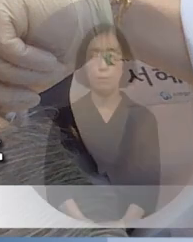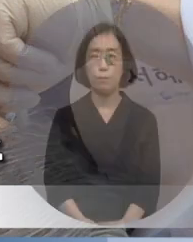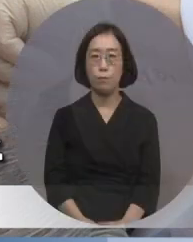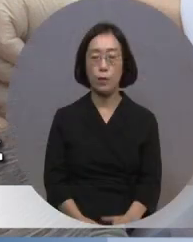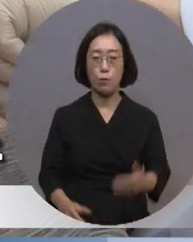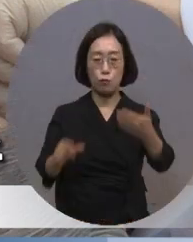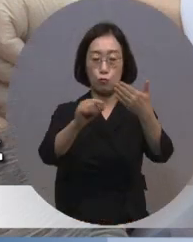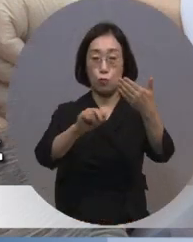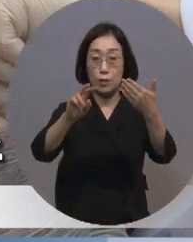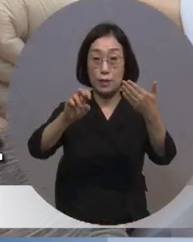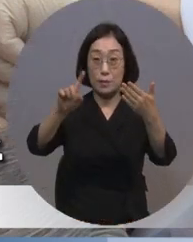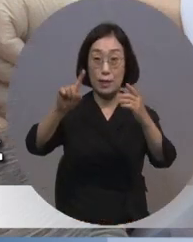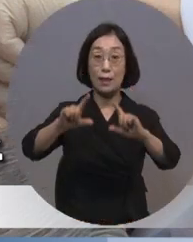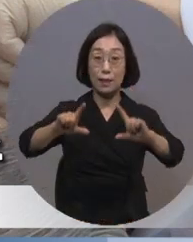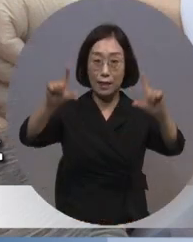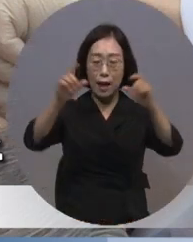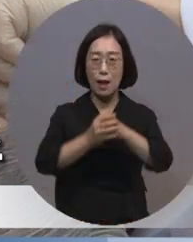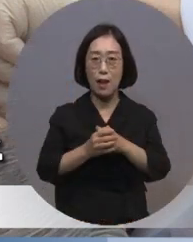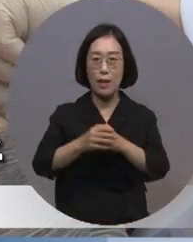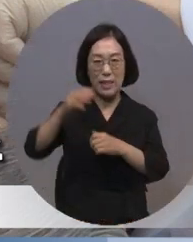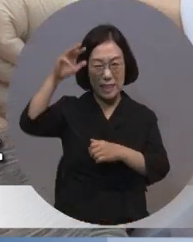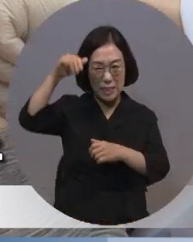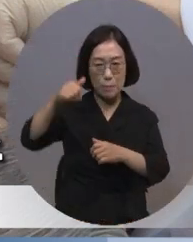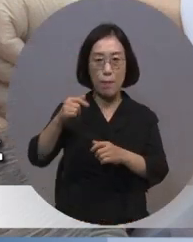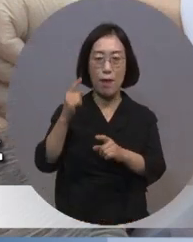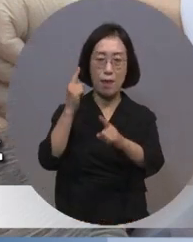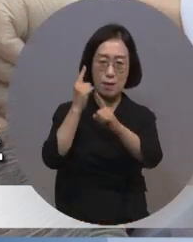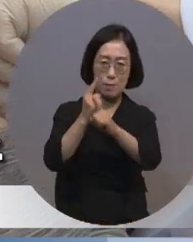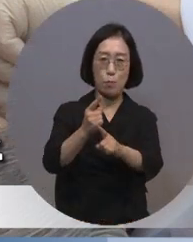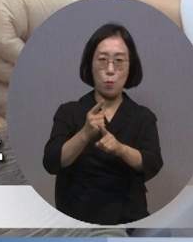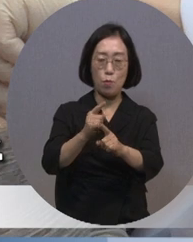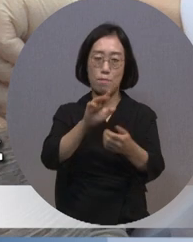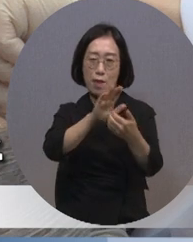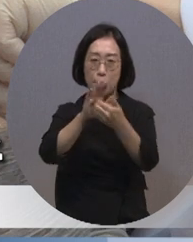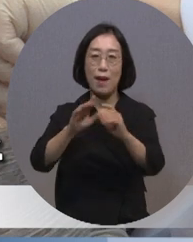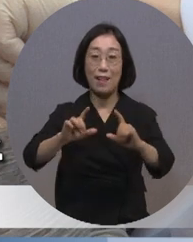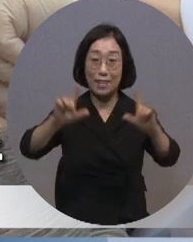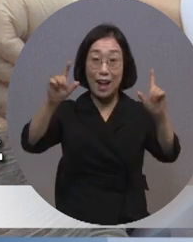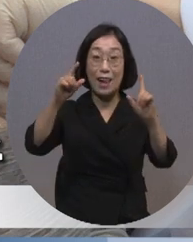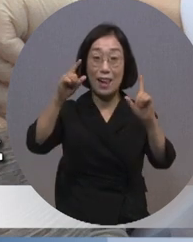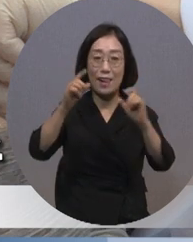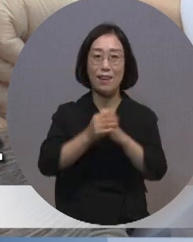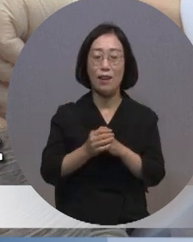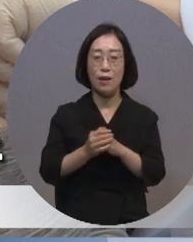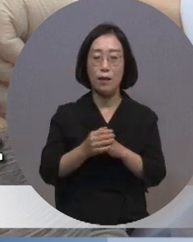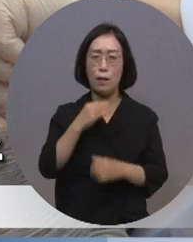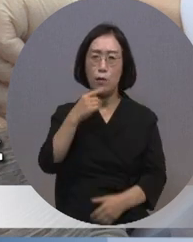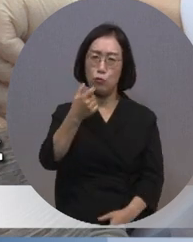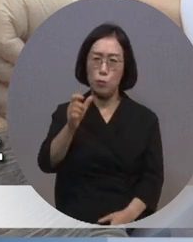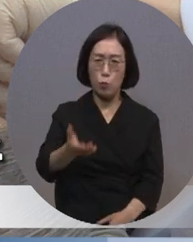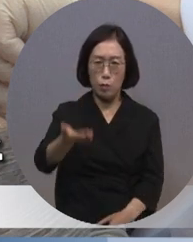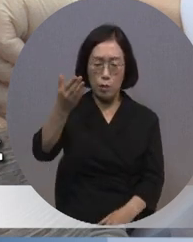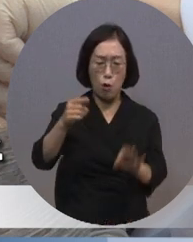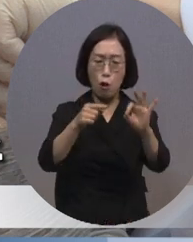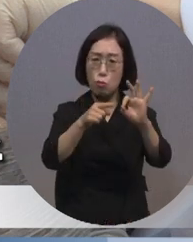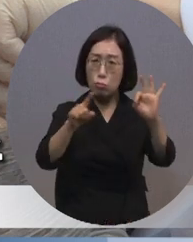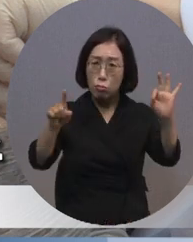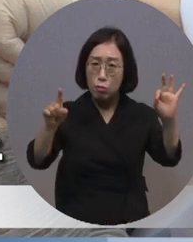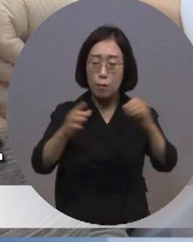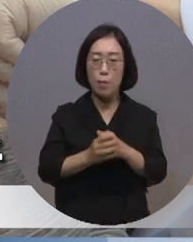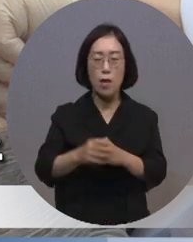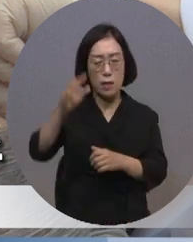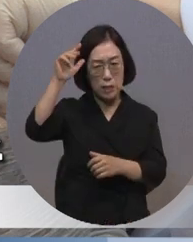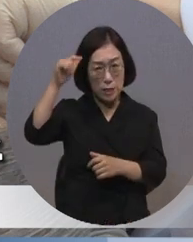지난 9월 21일은 치매 극복의 날이었습니다 65세 이상 인구 명 중 한 명이 치매